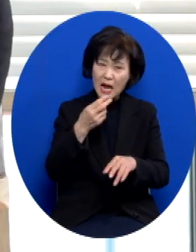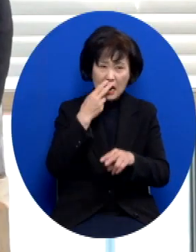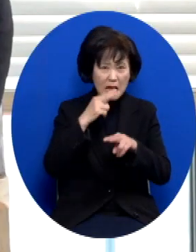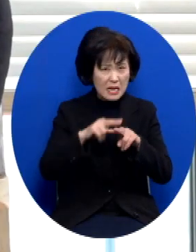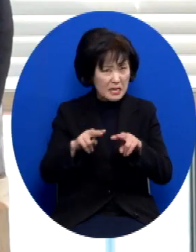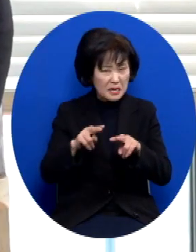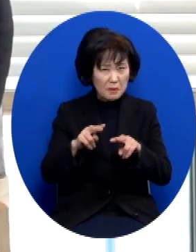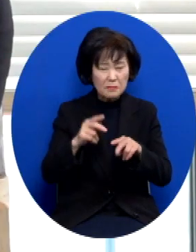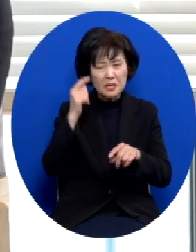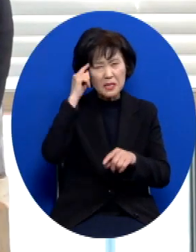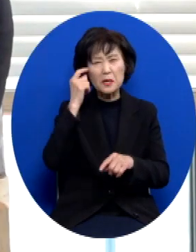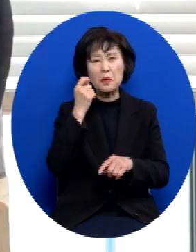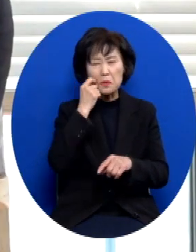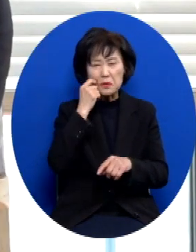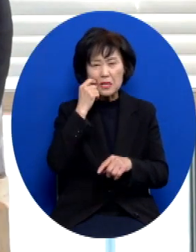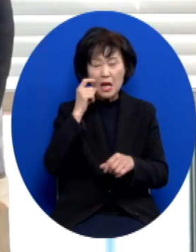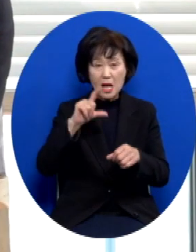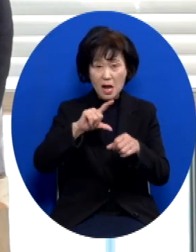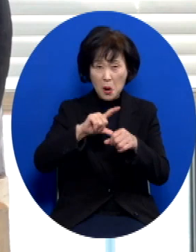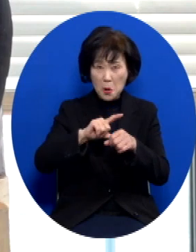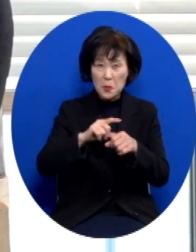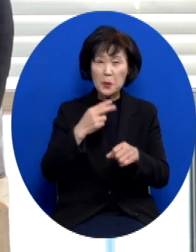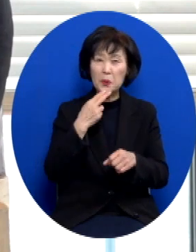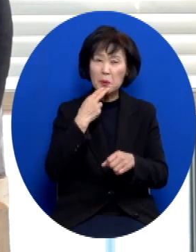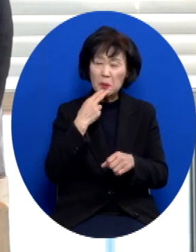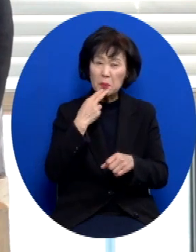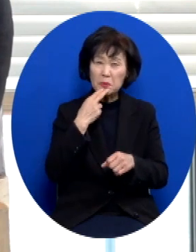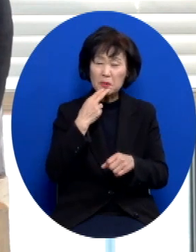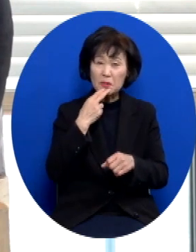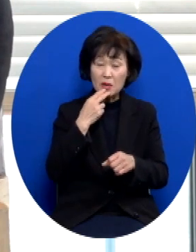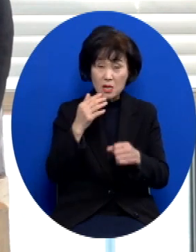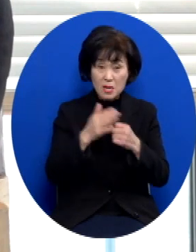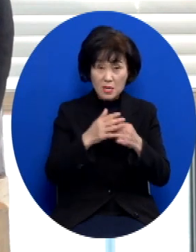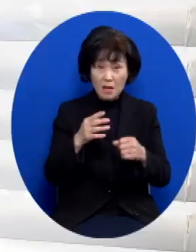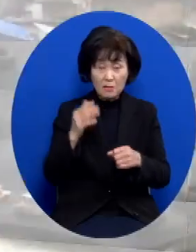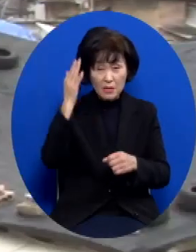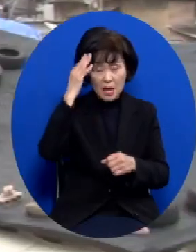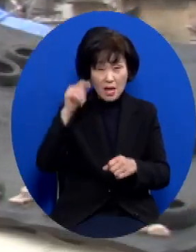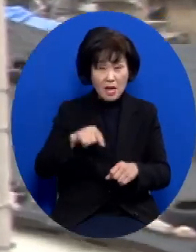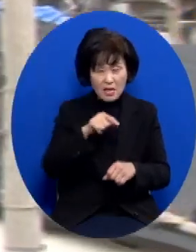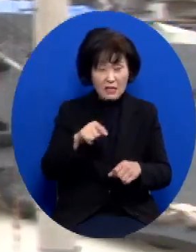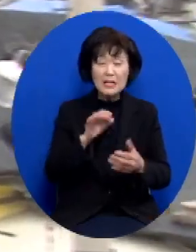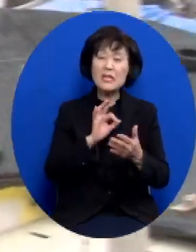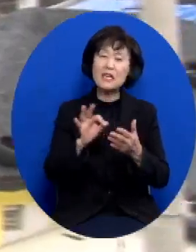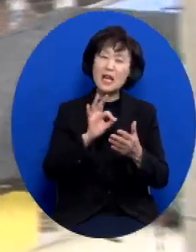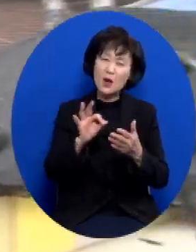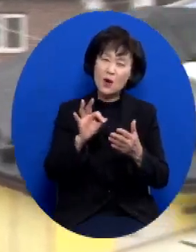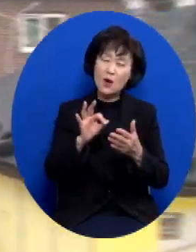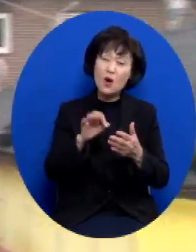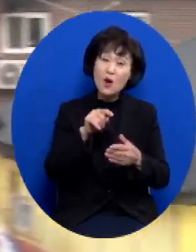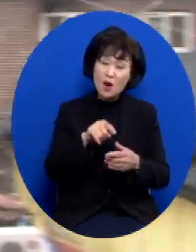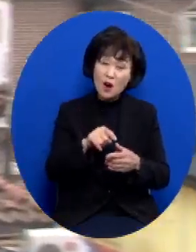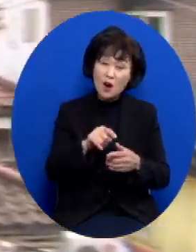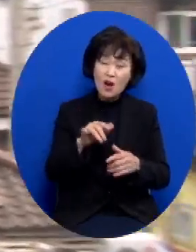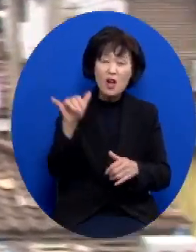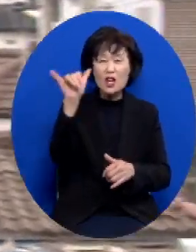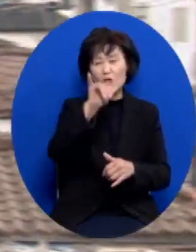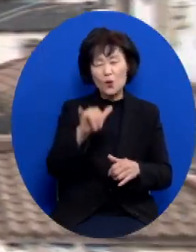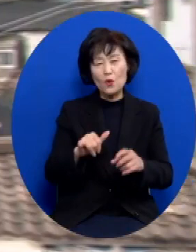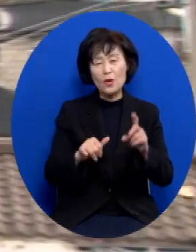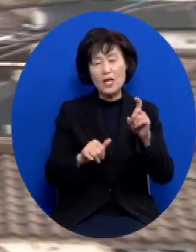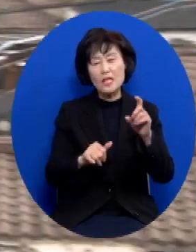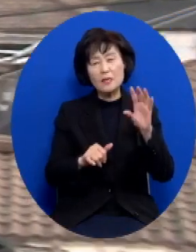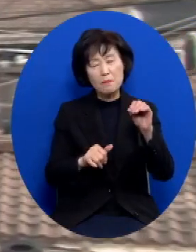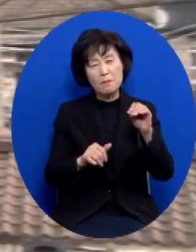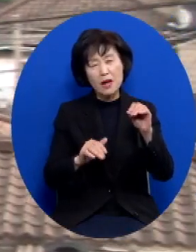도시가스가 안 들어가고 고지대 달동네 그래서 연탄을 떼는데 그런 가정이 아직도 전국에 10만 가구가 조금